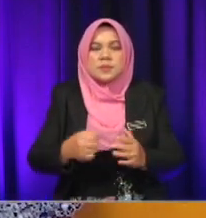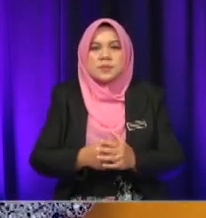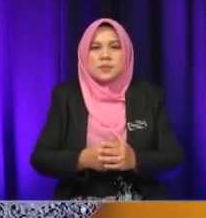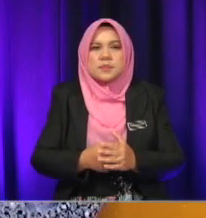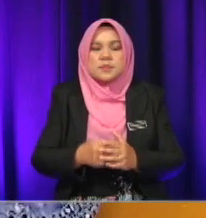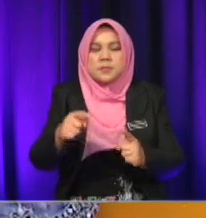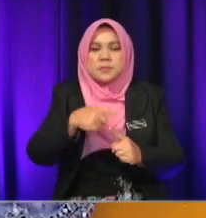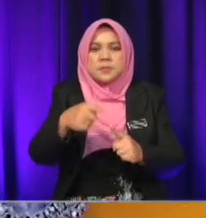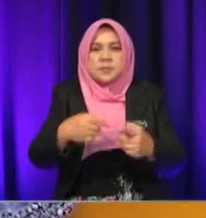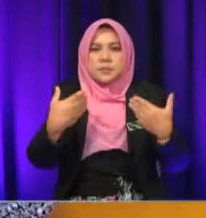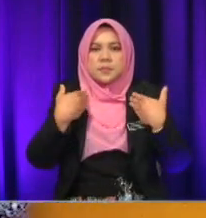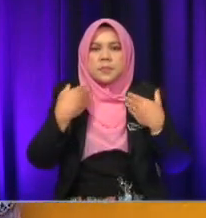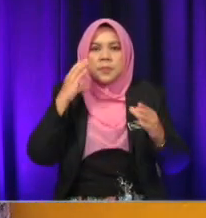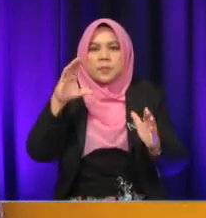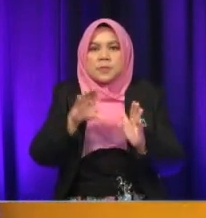gambar, ada nama,